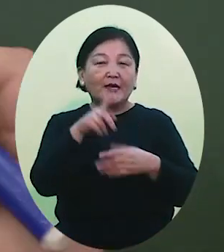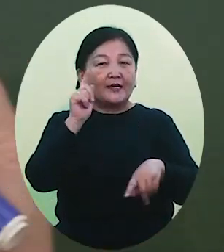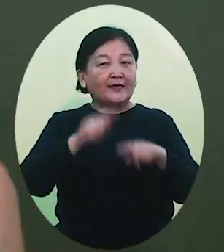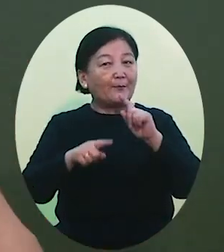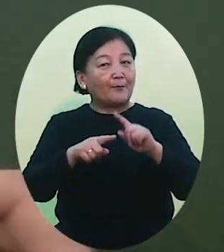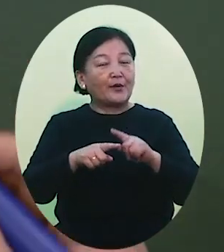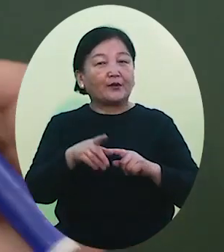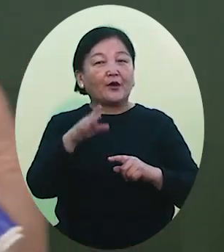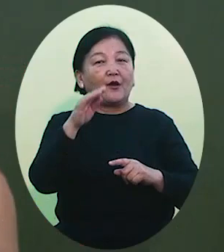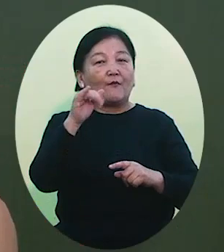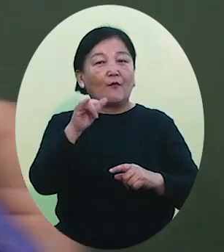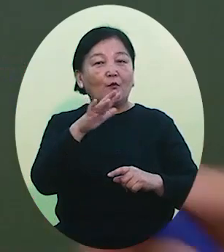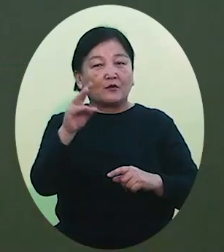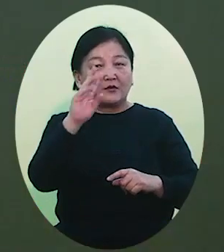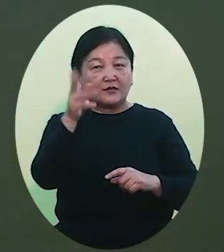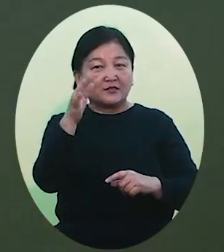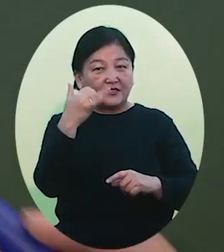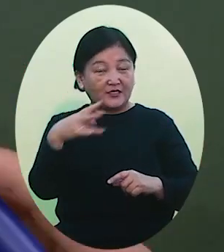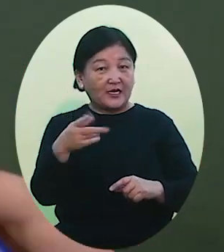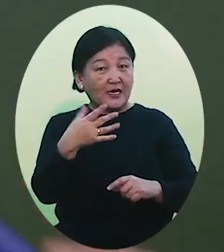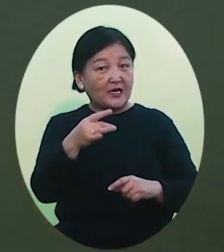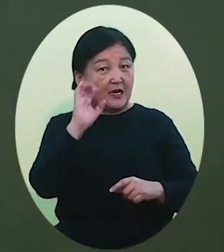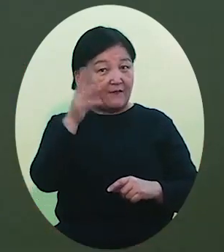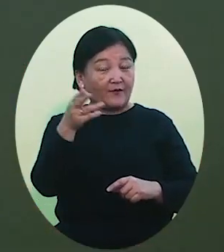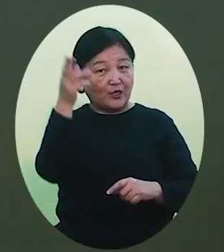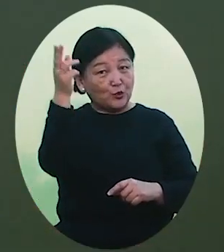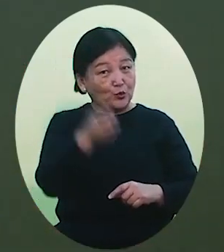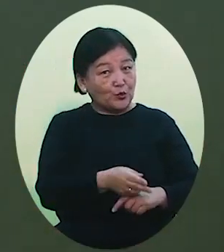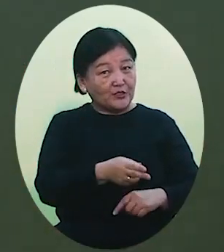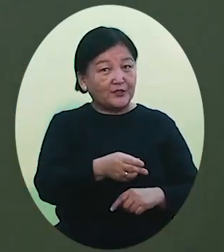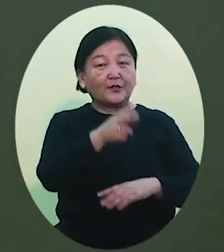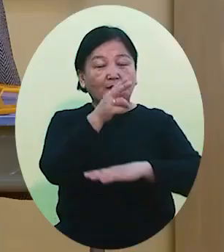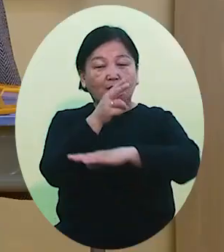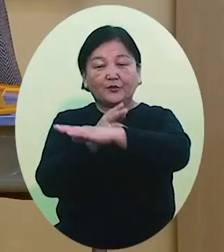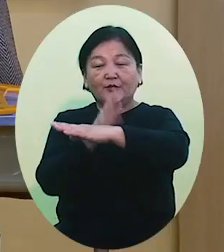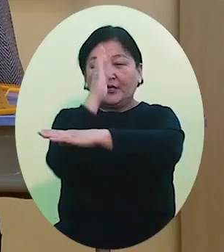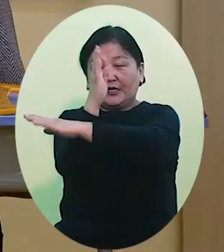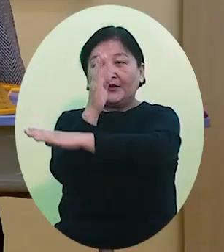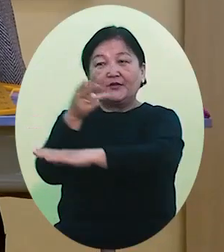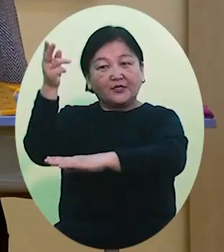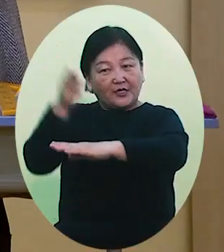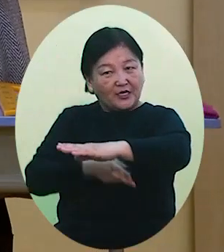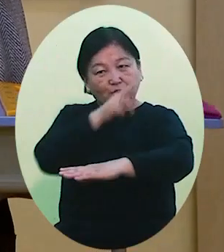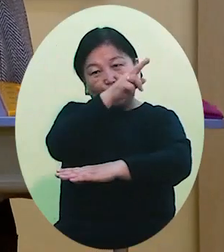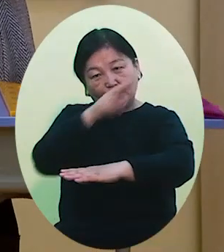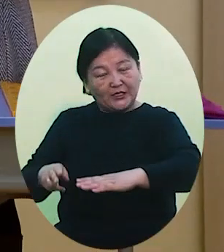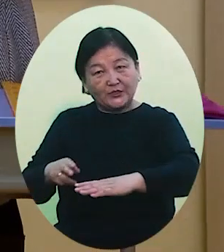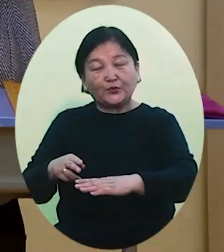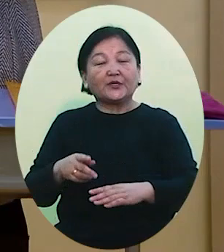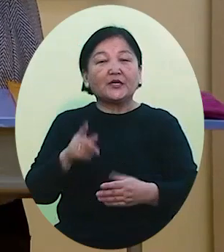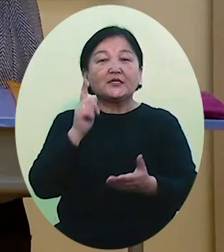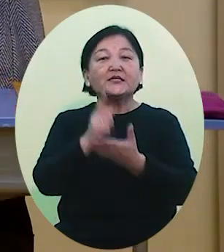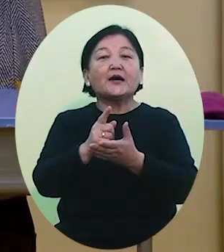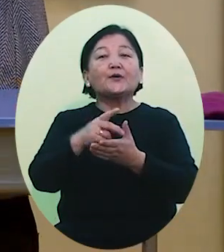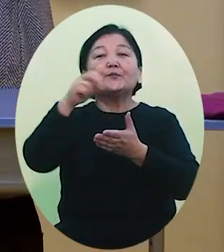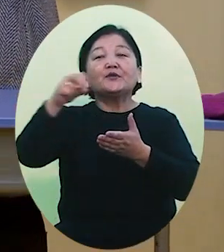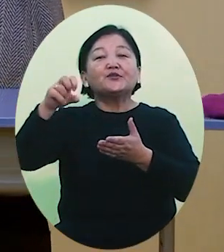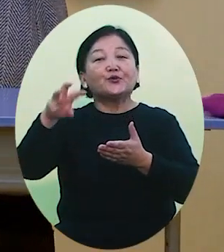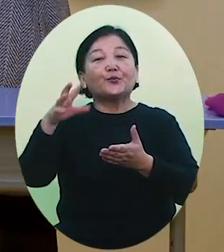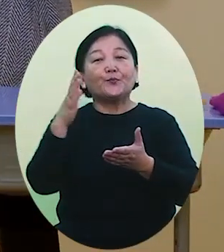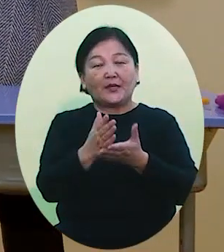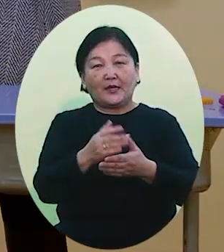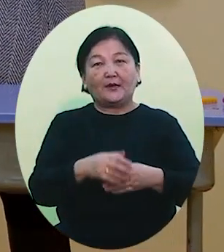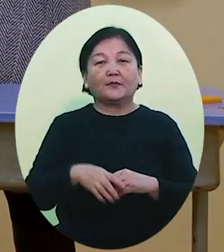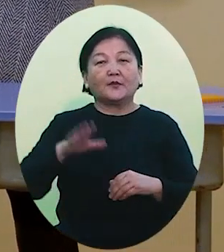график зурсан бэ гэдгээ заавал тодорхойлж тэмдэглэж өгөх нь зөвөө. За дараагийн функцийн графикийг байгуулъя. За тэгэхээр энэ